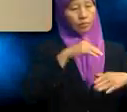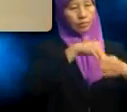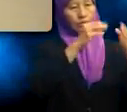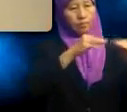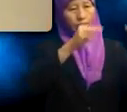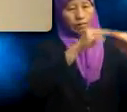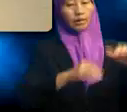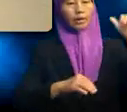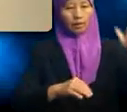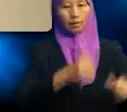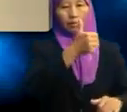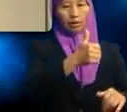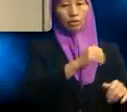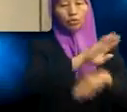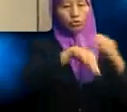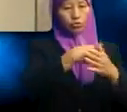betul.